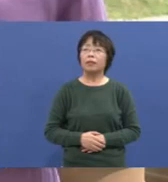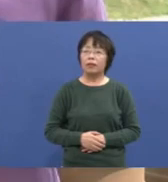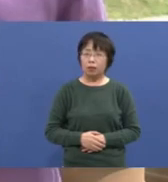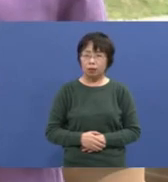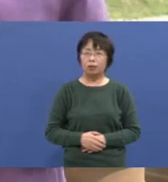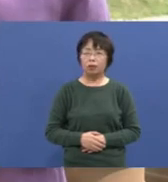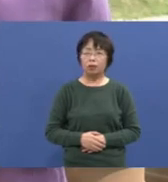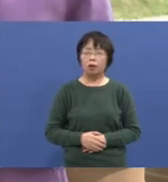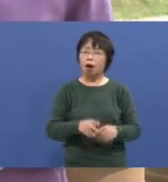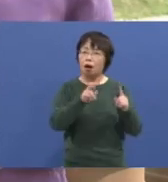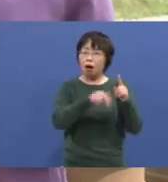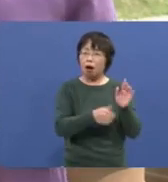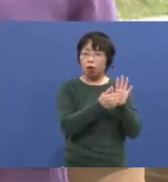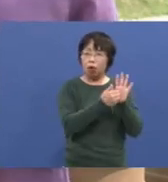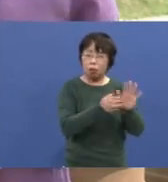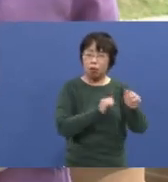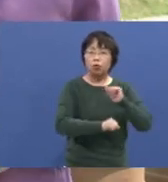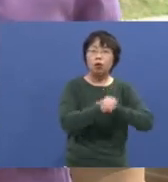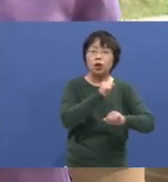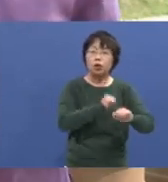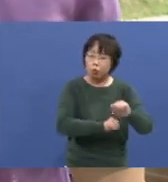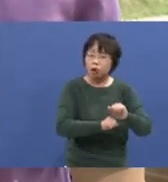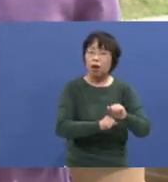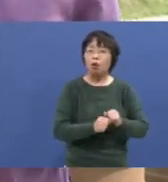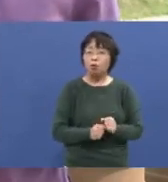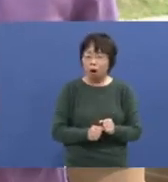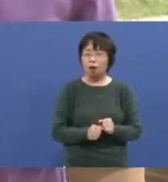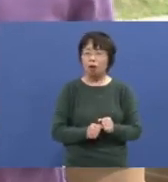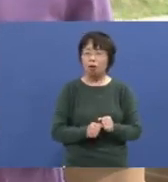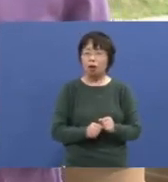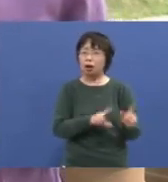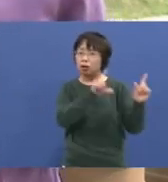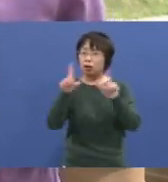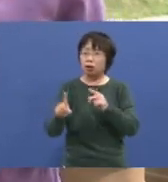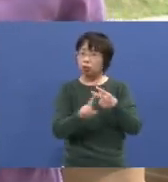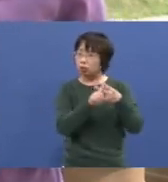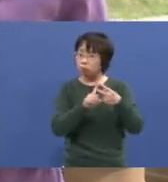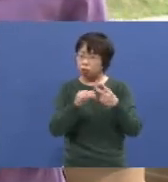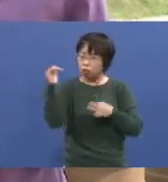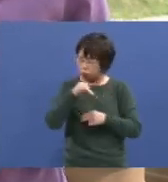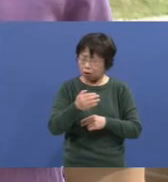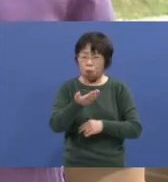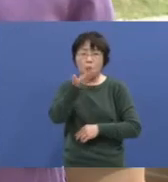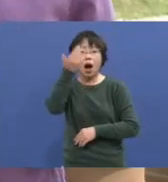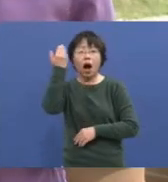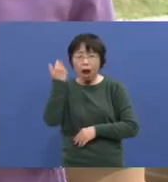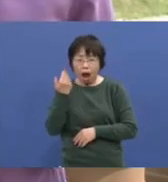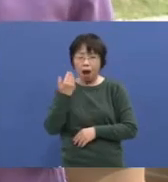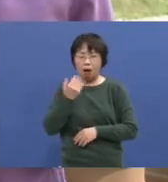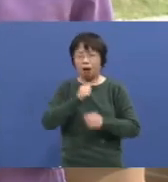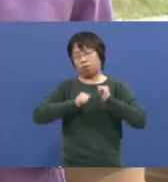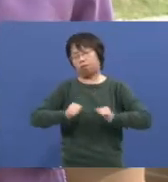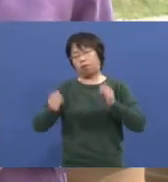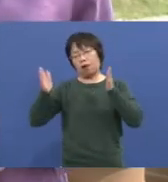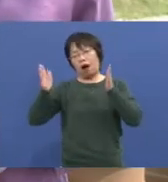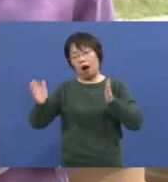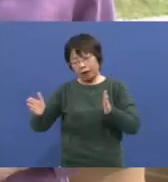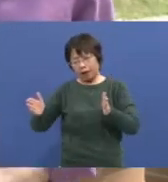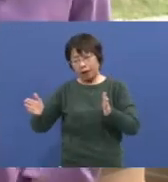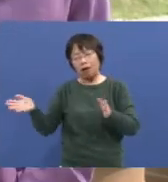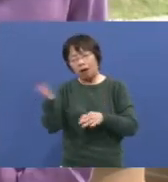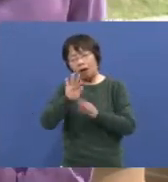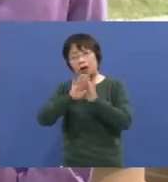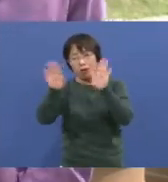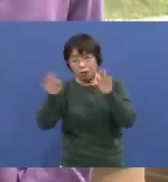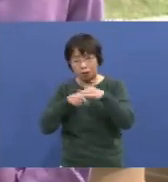は、介護予防の取り組みは生活機能の低下が現れる前、つまり健康なうちから始める必要